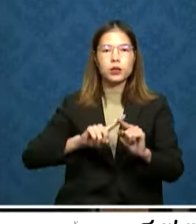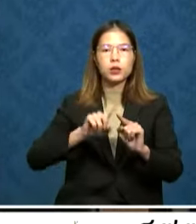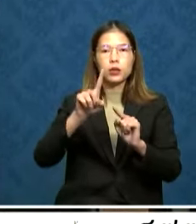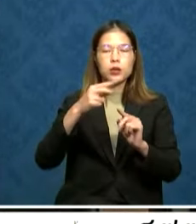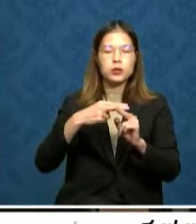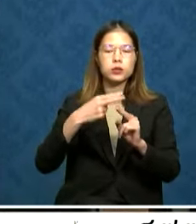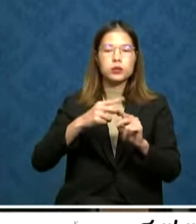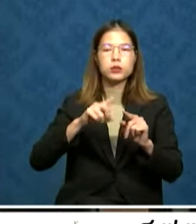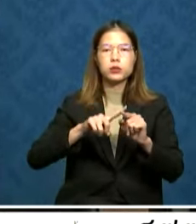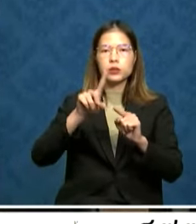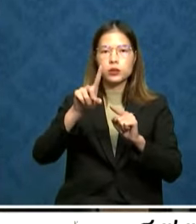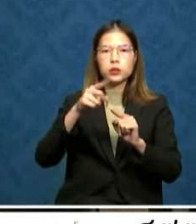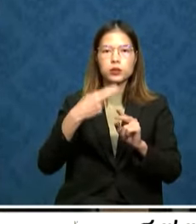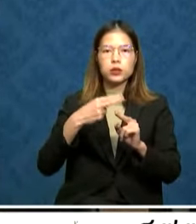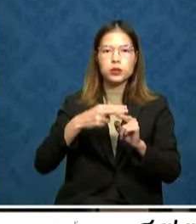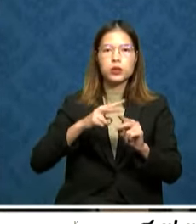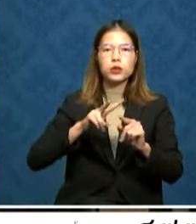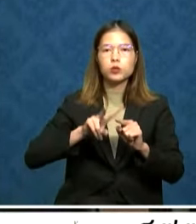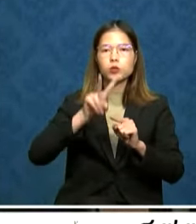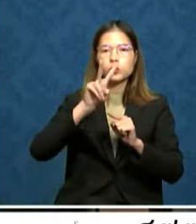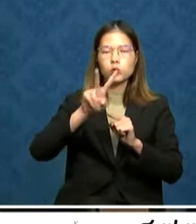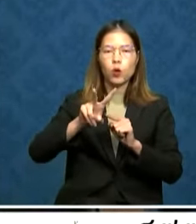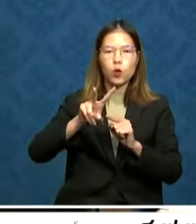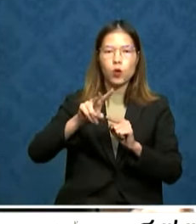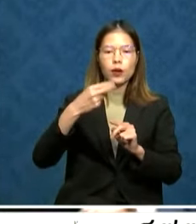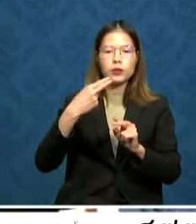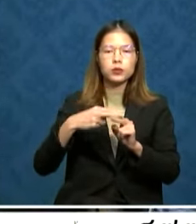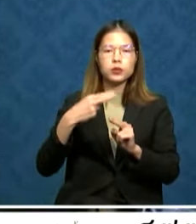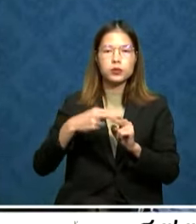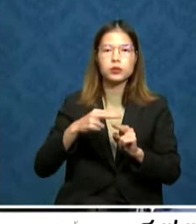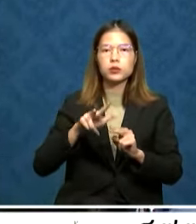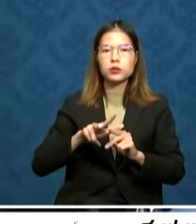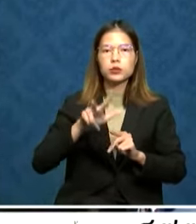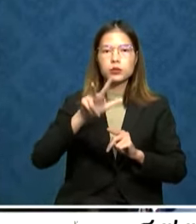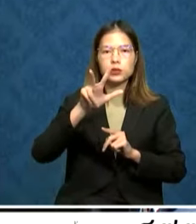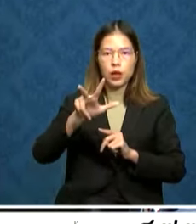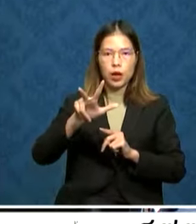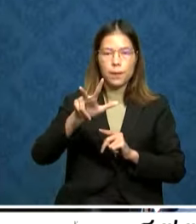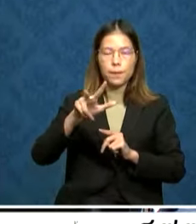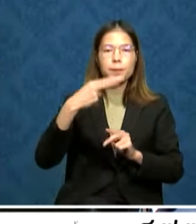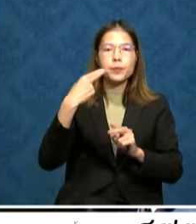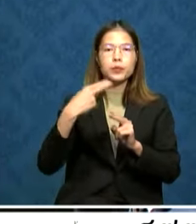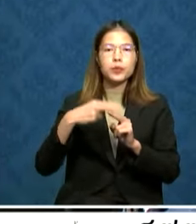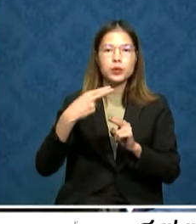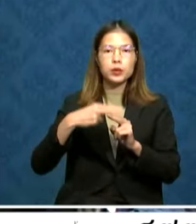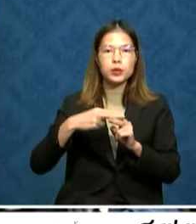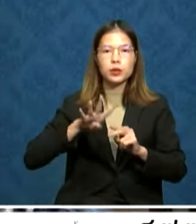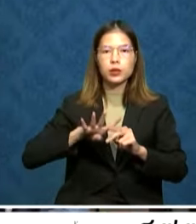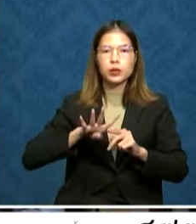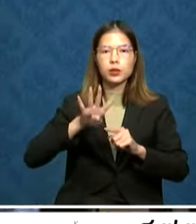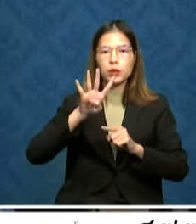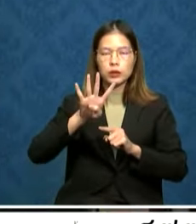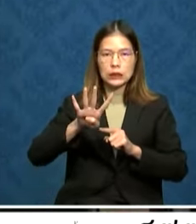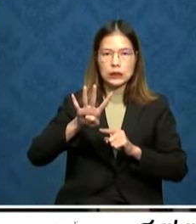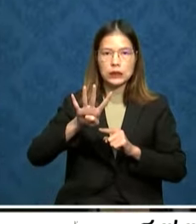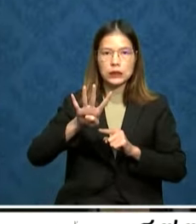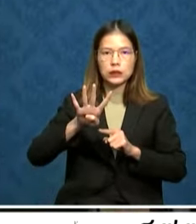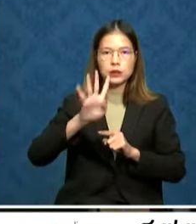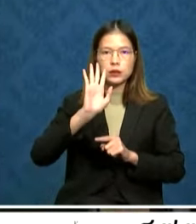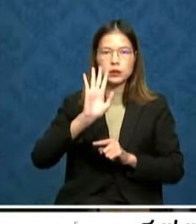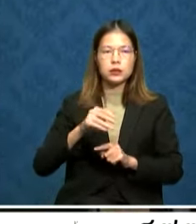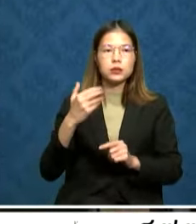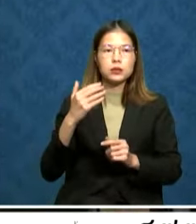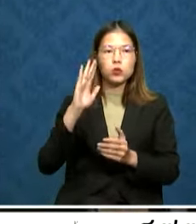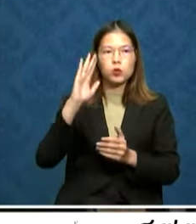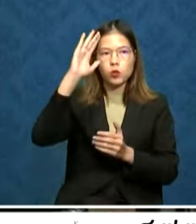นประยุษยีหพานิต2.นนบประดลปัดธมะ3.นจาตรนฉายแสง4.นกริปเอื้อวงข